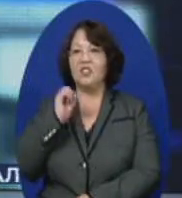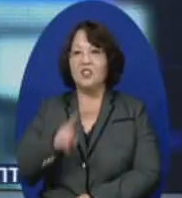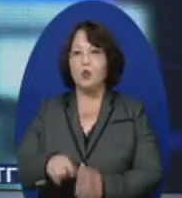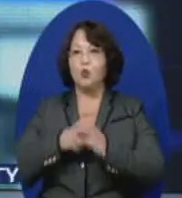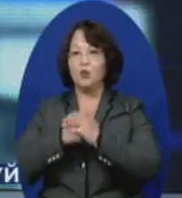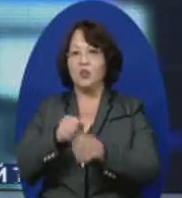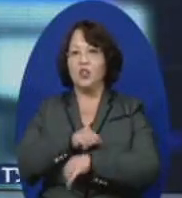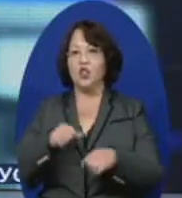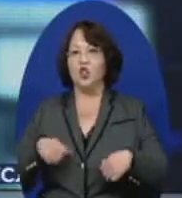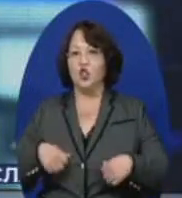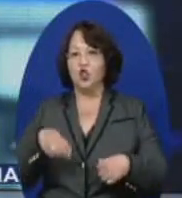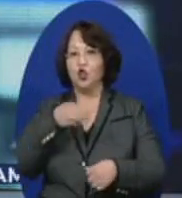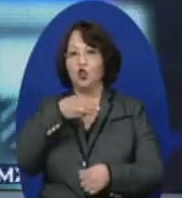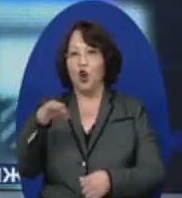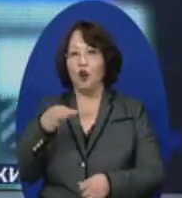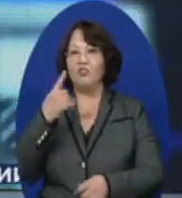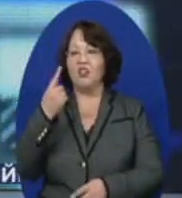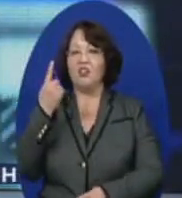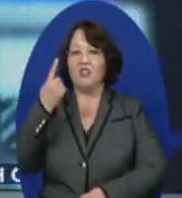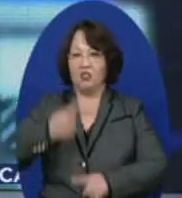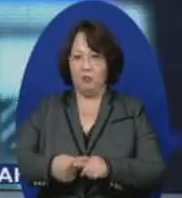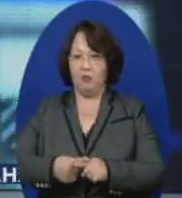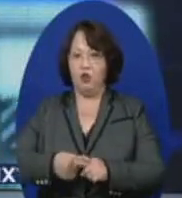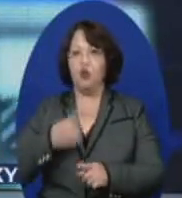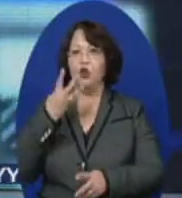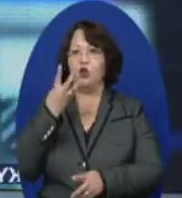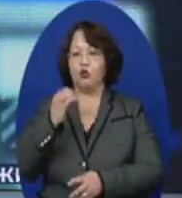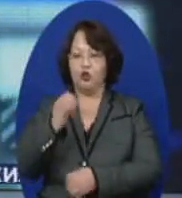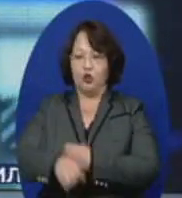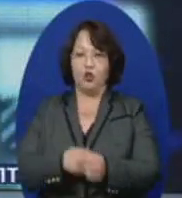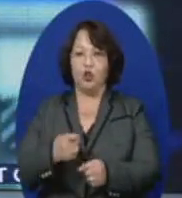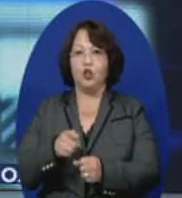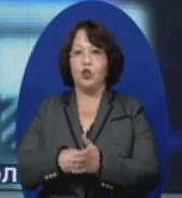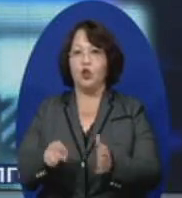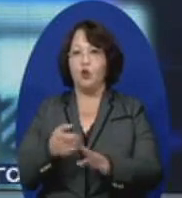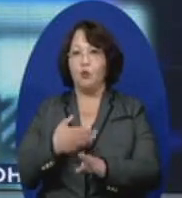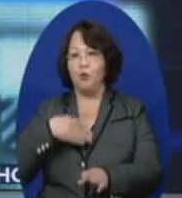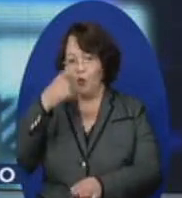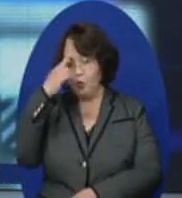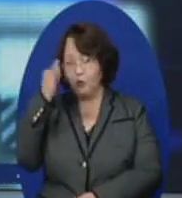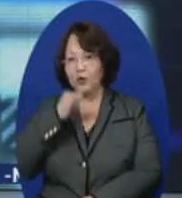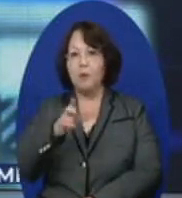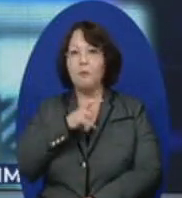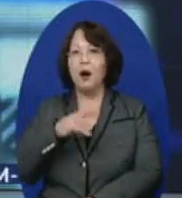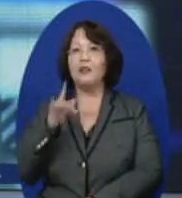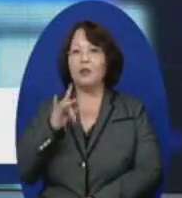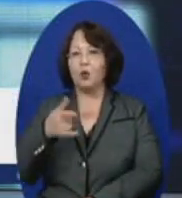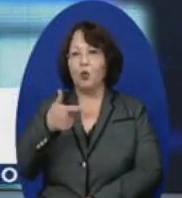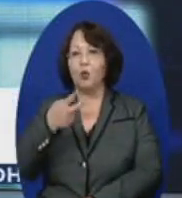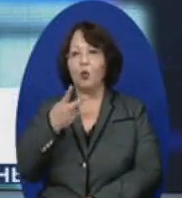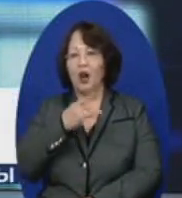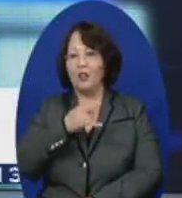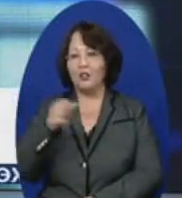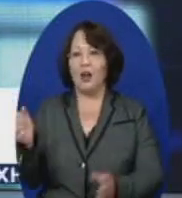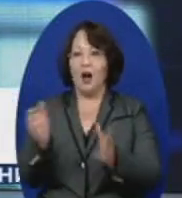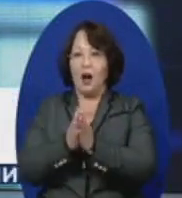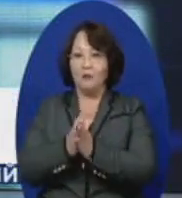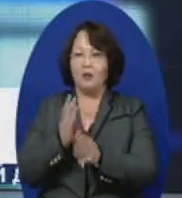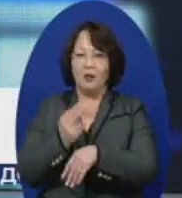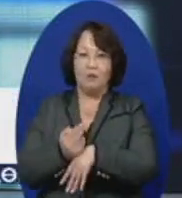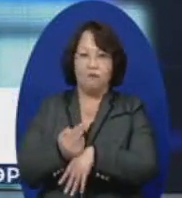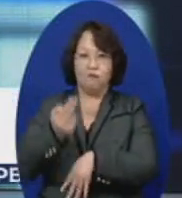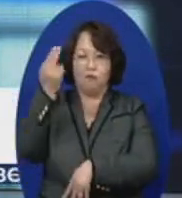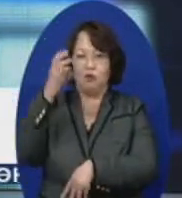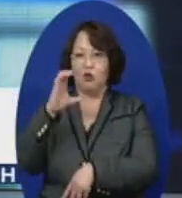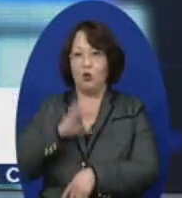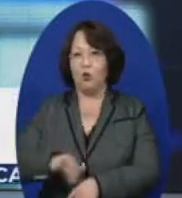Нийслэлийн хүндэт иргэний тоо өнөөдөр нэгээр нэмэгдлээ. Тодорхойлбол 40 жилийн өмнө Монгол Улсын Баатар сансрын нисгэгч Гүр Арагчаатай хамт сансарт ниссэн